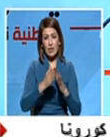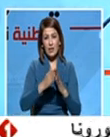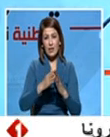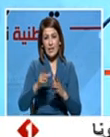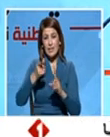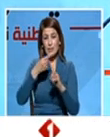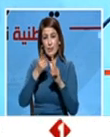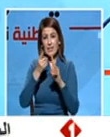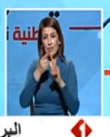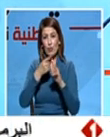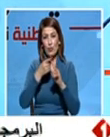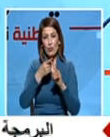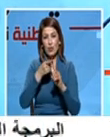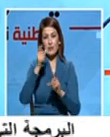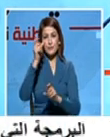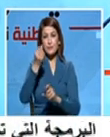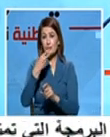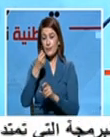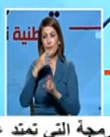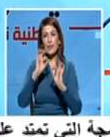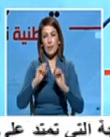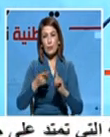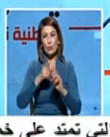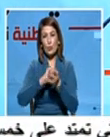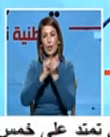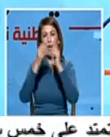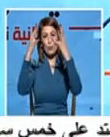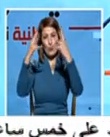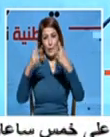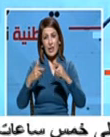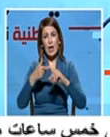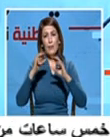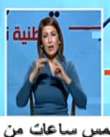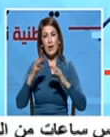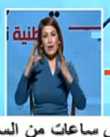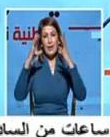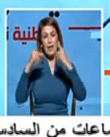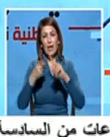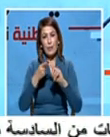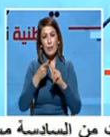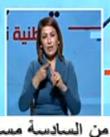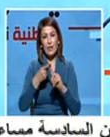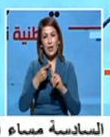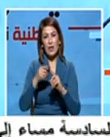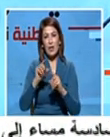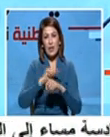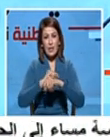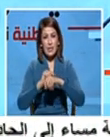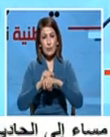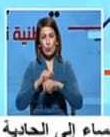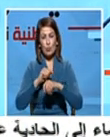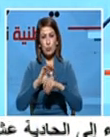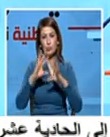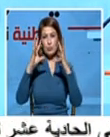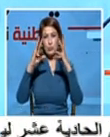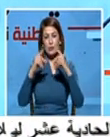عطيونا الرازي معناتها ارقام نحولوا الارقام هذوكم يعني اللي يجوا يكلمونا على اللين على الخط الاخضر نحولوهم